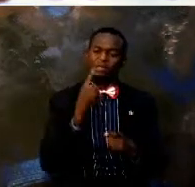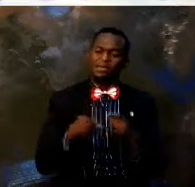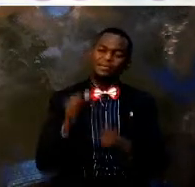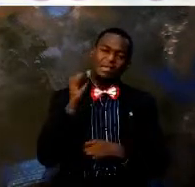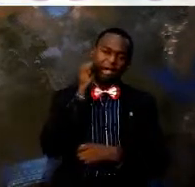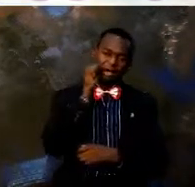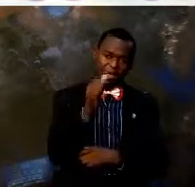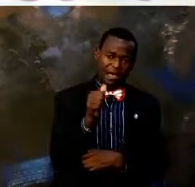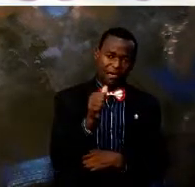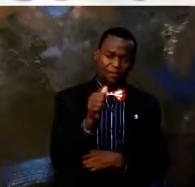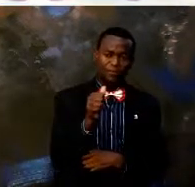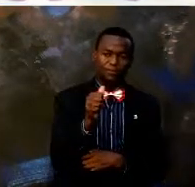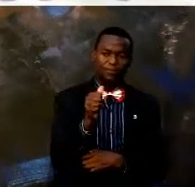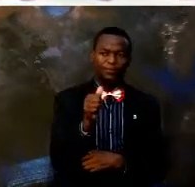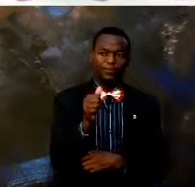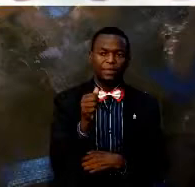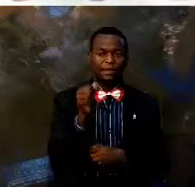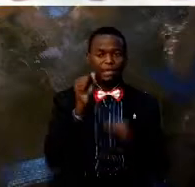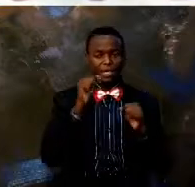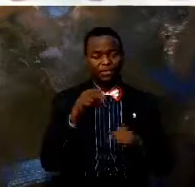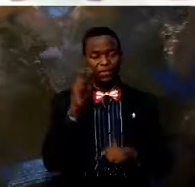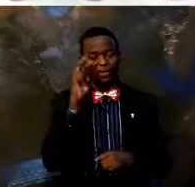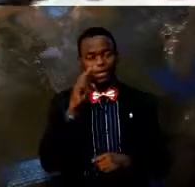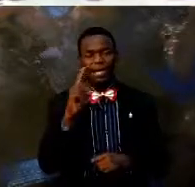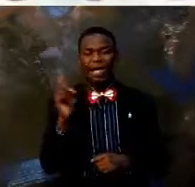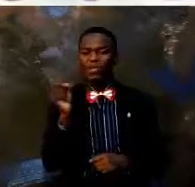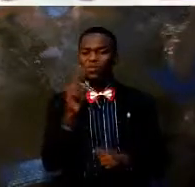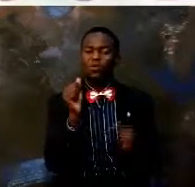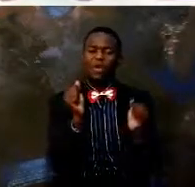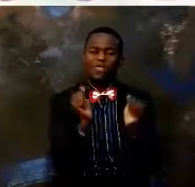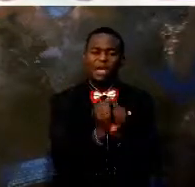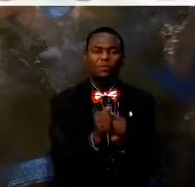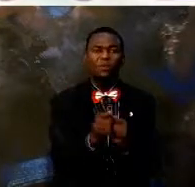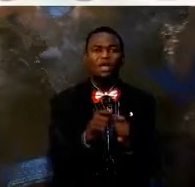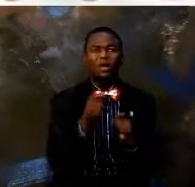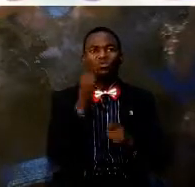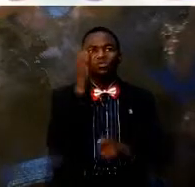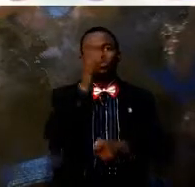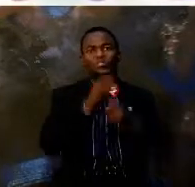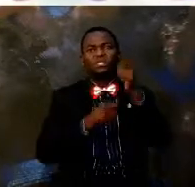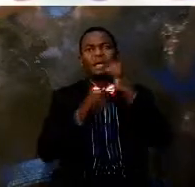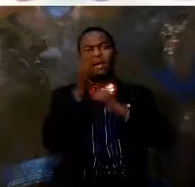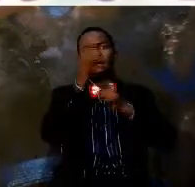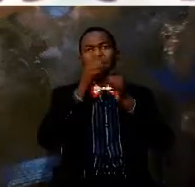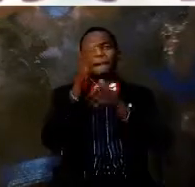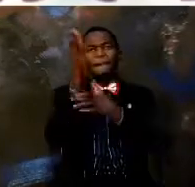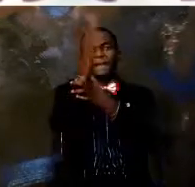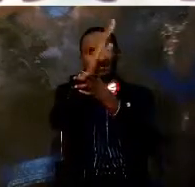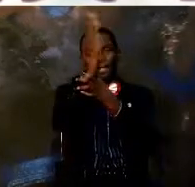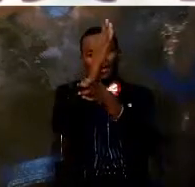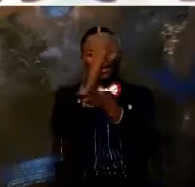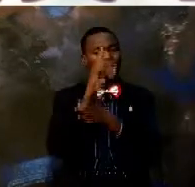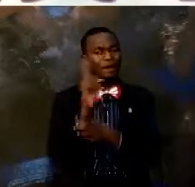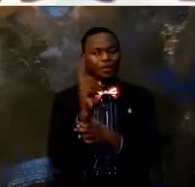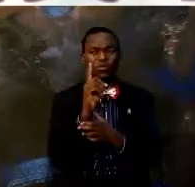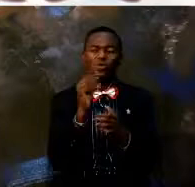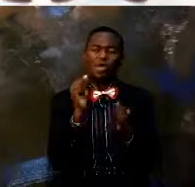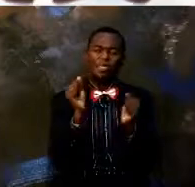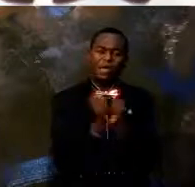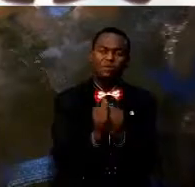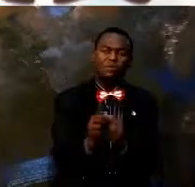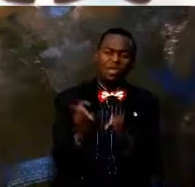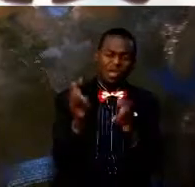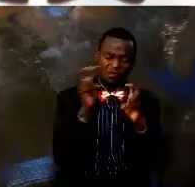Adam hapo mbele tutakuja kuiangalia. Haikuwa jambo la kushusha bendera ya kawaida. Haikuwa jambo la kosa la kufuta